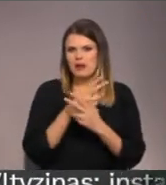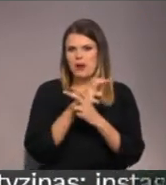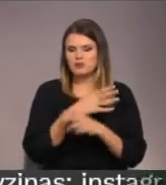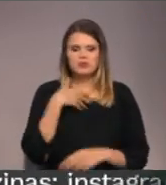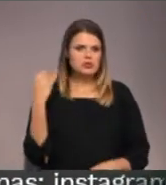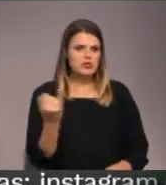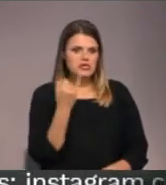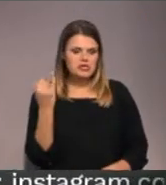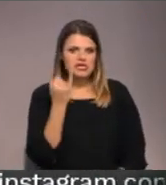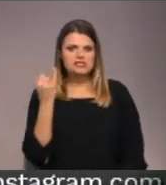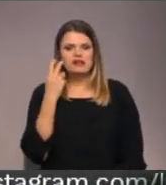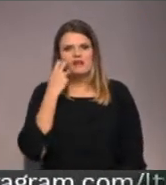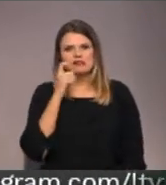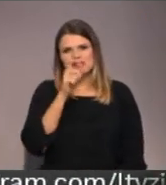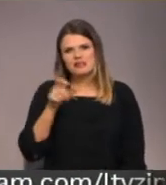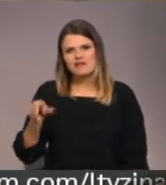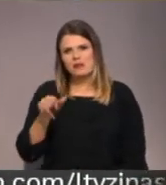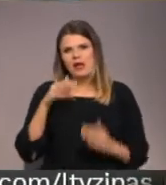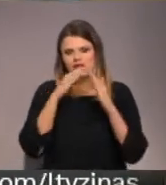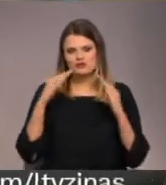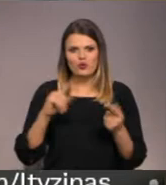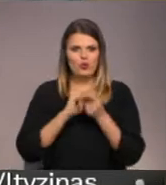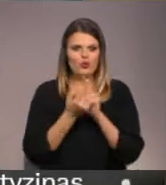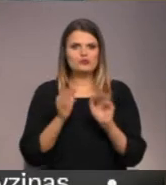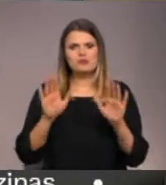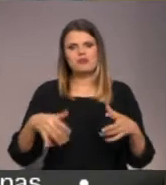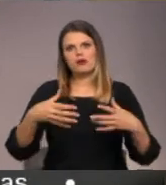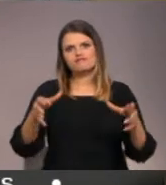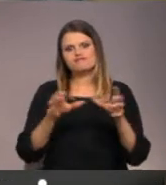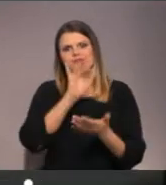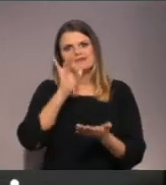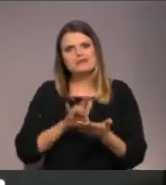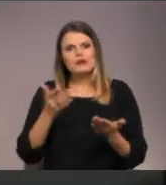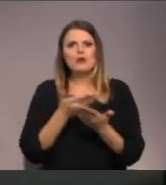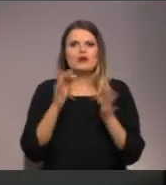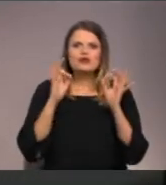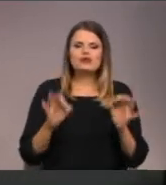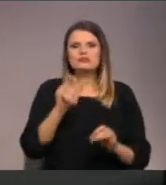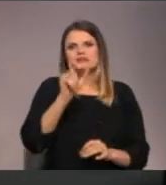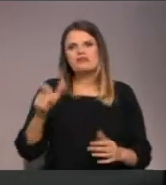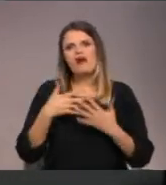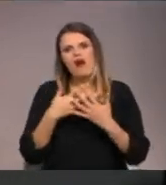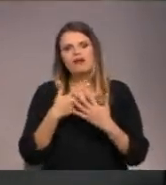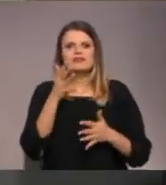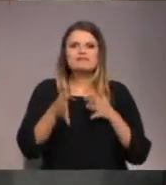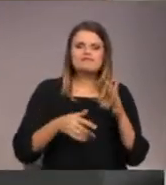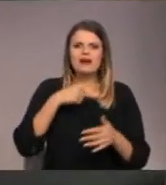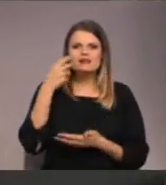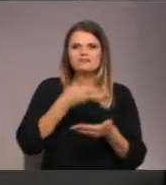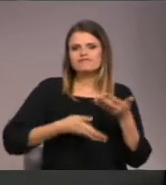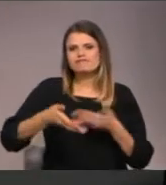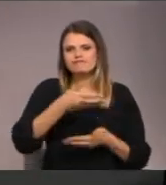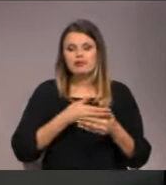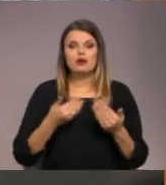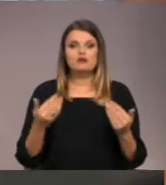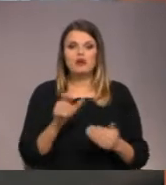ļoti interesanti. Viņiem šie te veco ļaužu nami kļūst par tādiem kopienas centriem, kur tiešām cilvēki aktīvi grib nākt līdzdarboties un darboties.